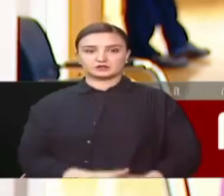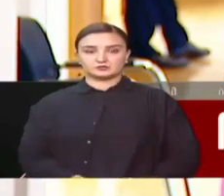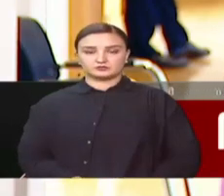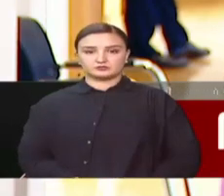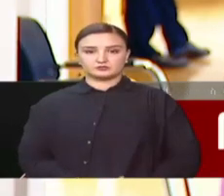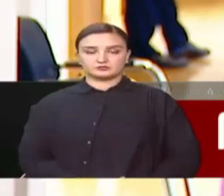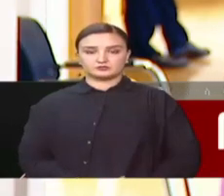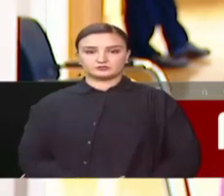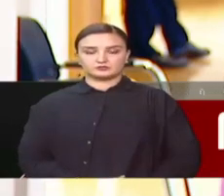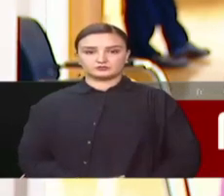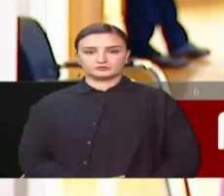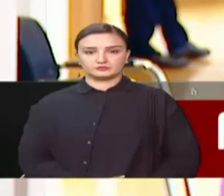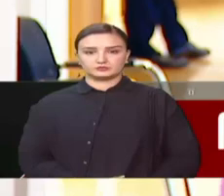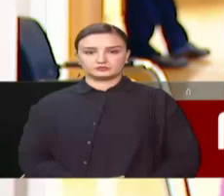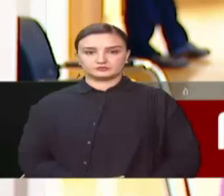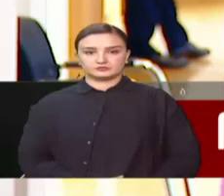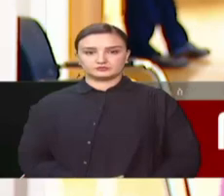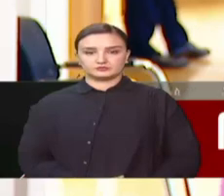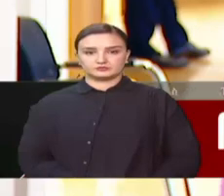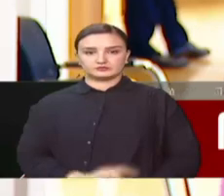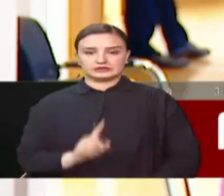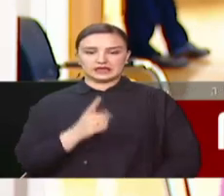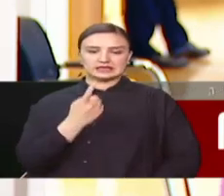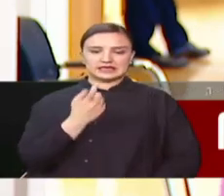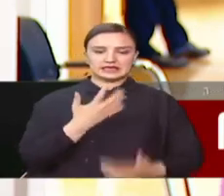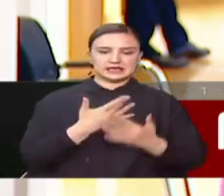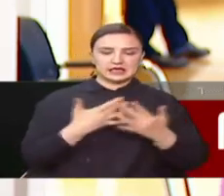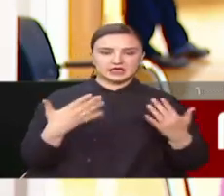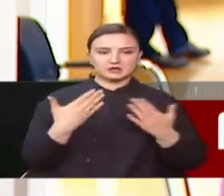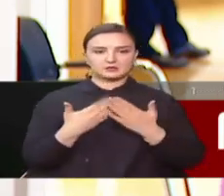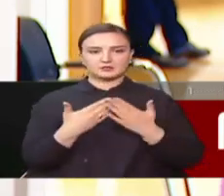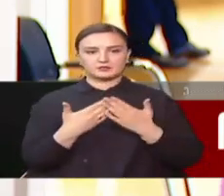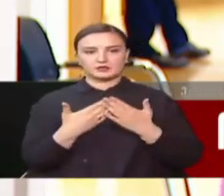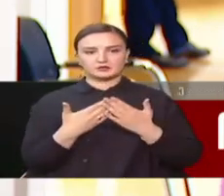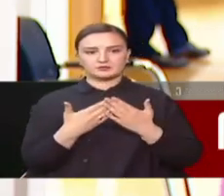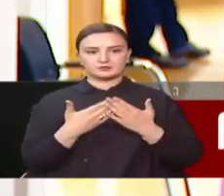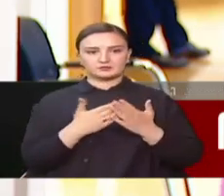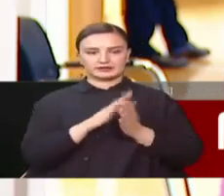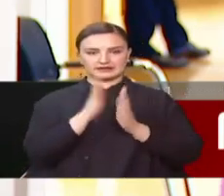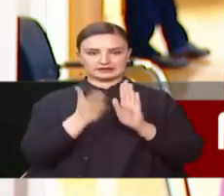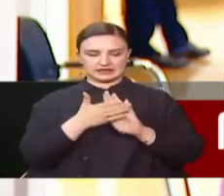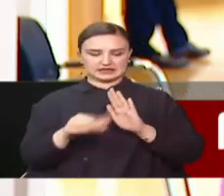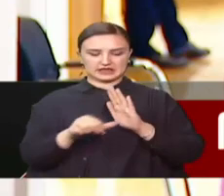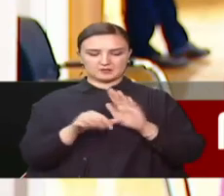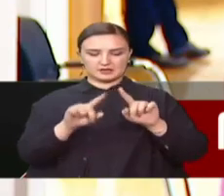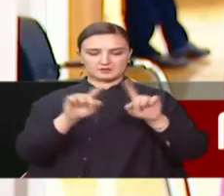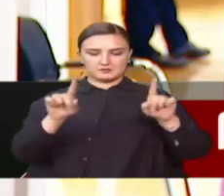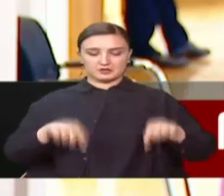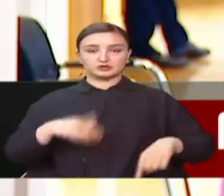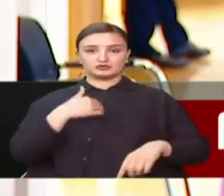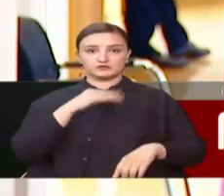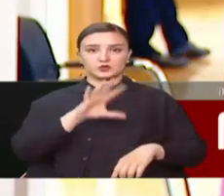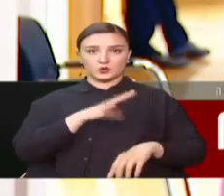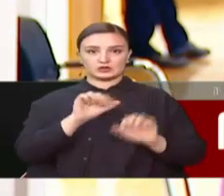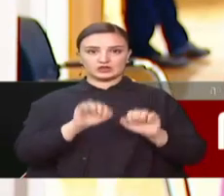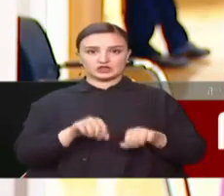ჩვენ ხო იმაზე არ ვსაუბროთ რომ აი რაღაცა იარაღით ან რაღაცა ესე ვთქვათ ეს მთელი დახმარების პაკეტი თუმცა ჩვენ ქონდა